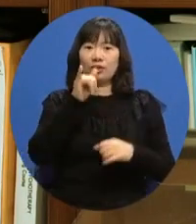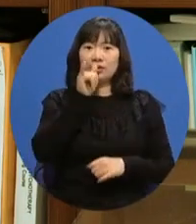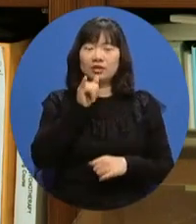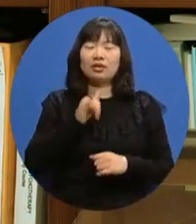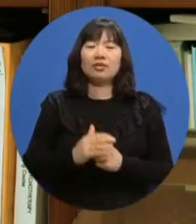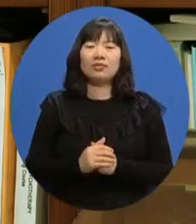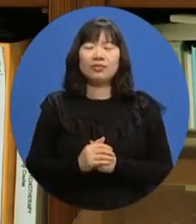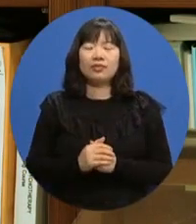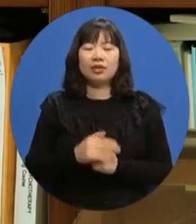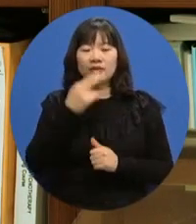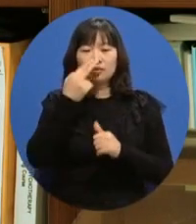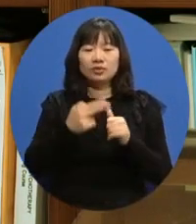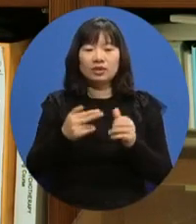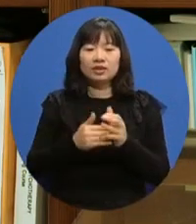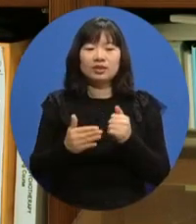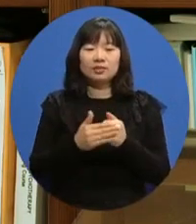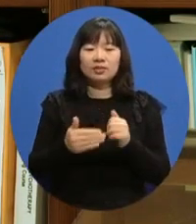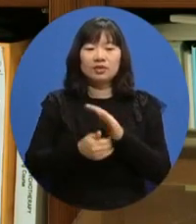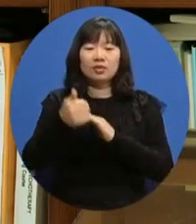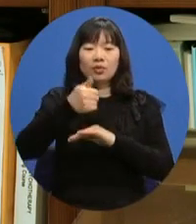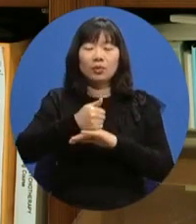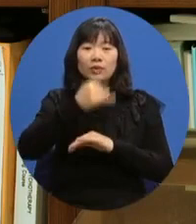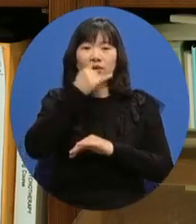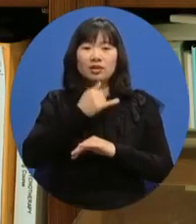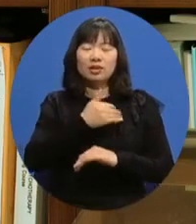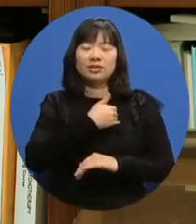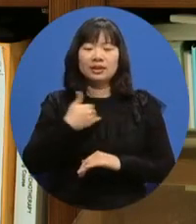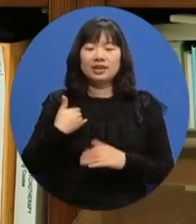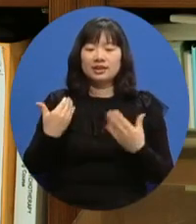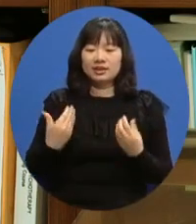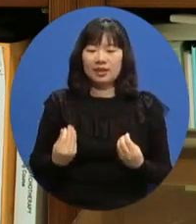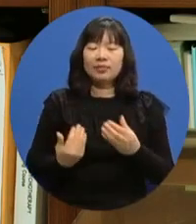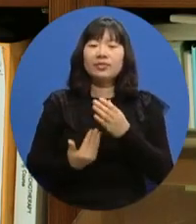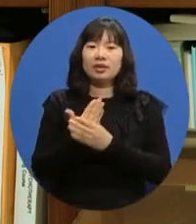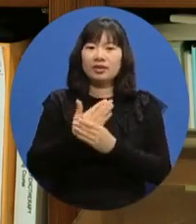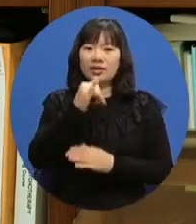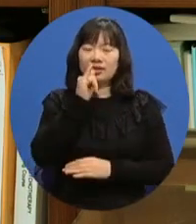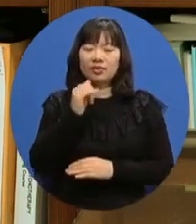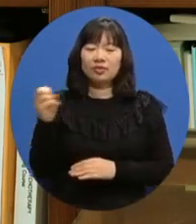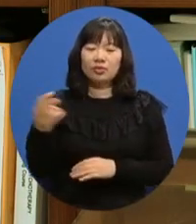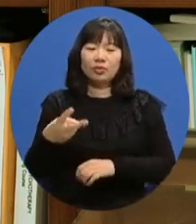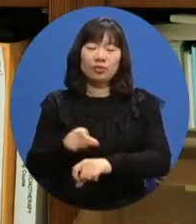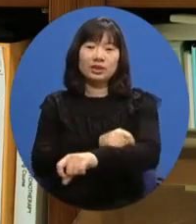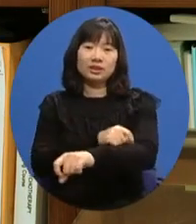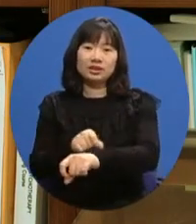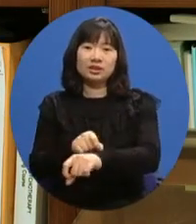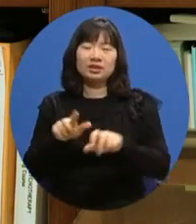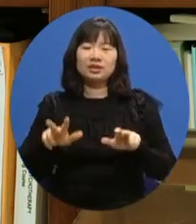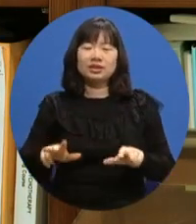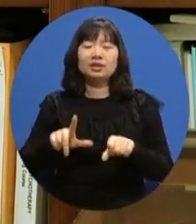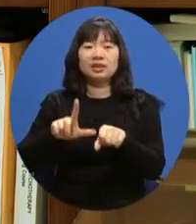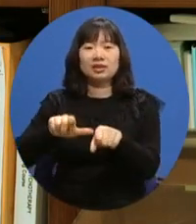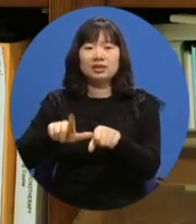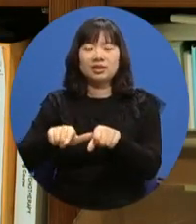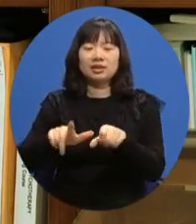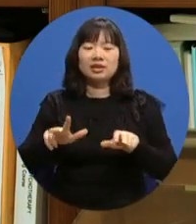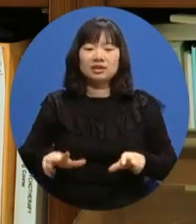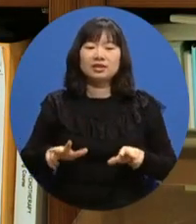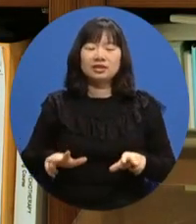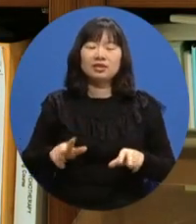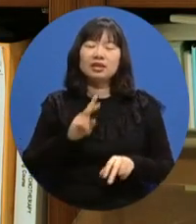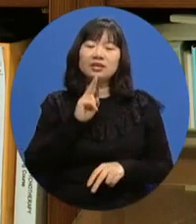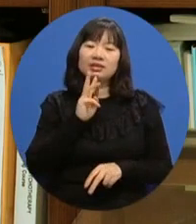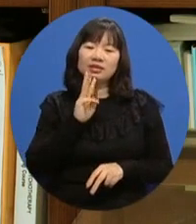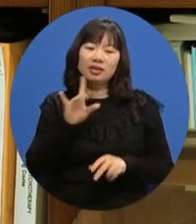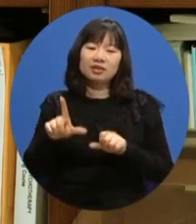건데 일단 도전을 해서 성공을 하게 되면 굉장히 자신감이 생기는 거거든요. 그리고 특히 이제 요 시기, 아이들이 서너 살